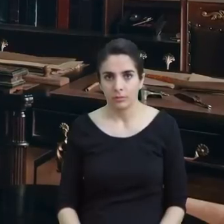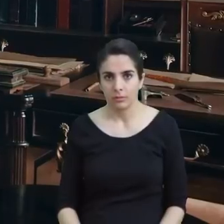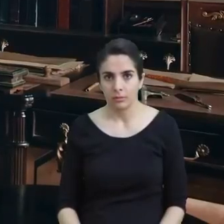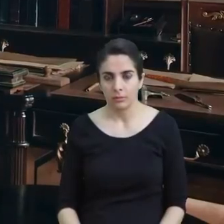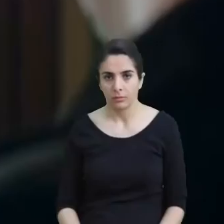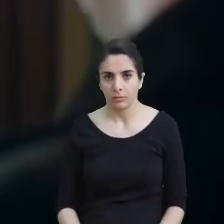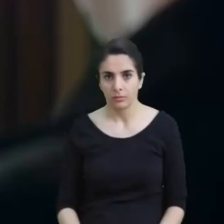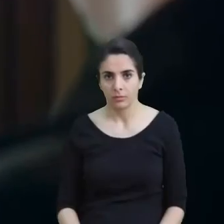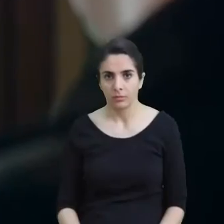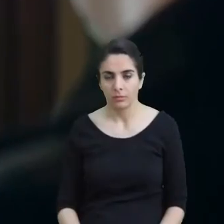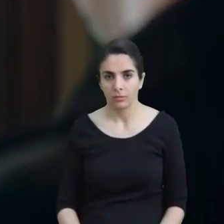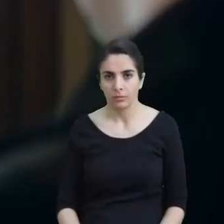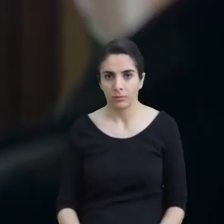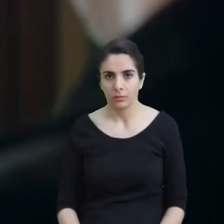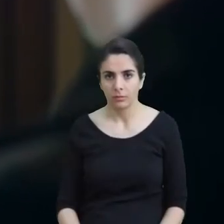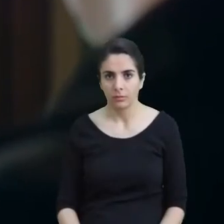Geldi.